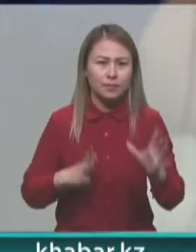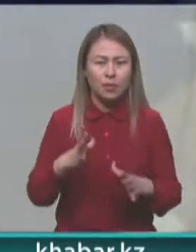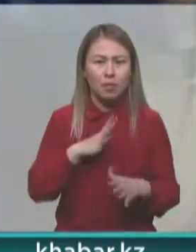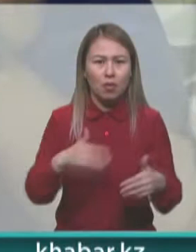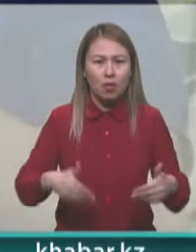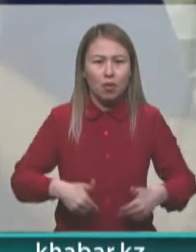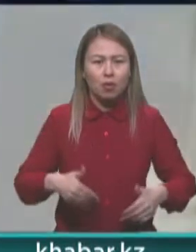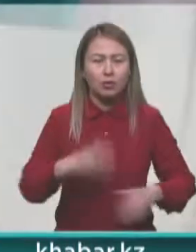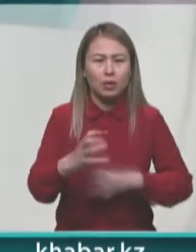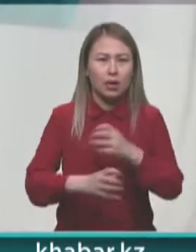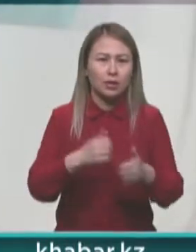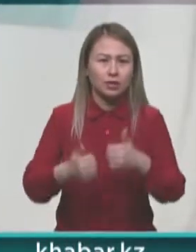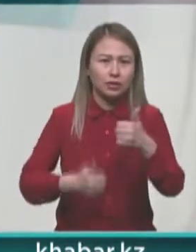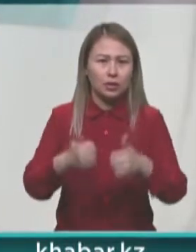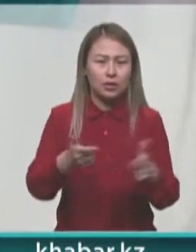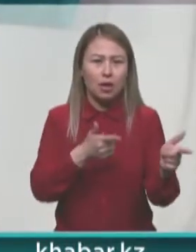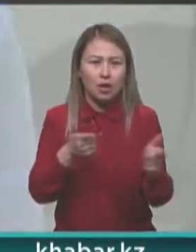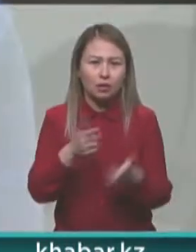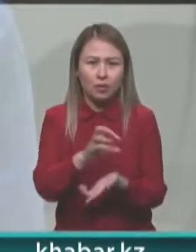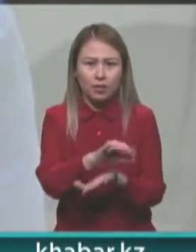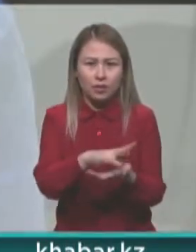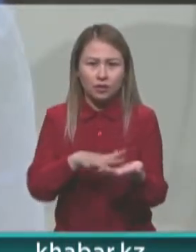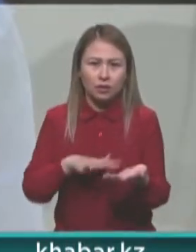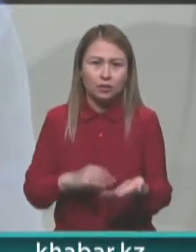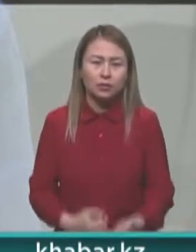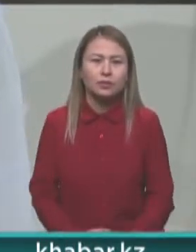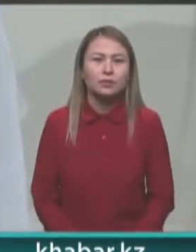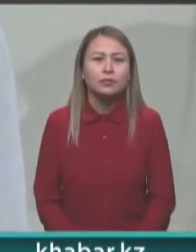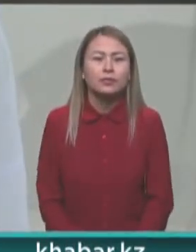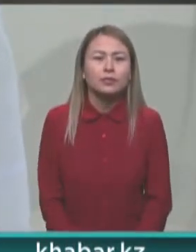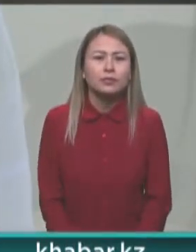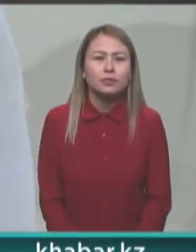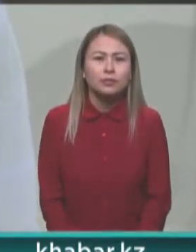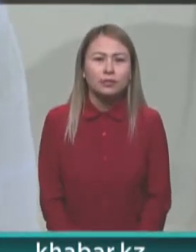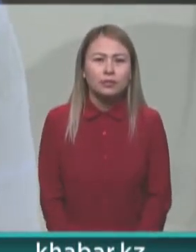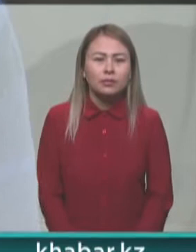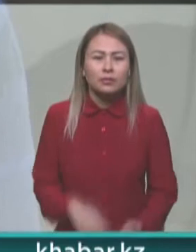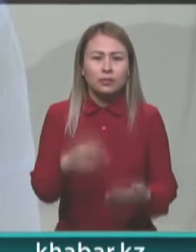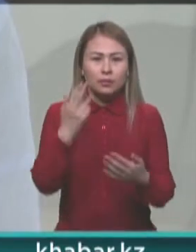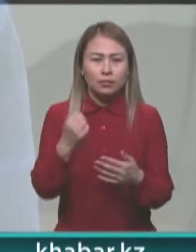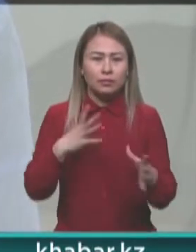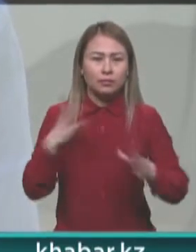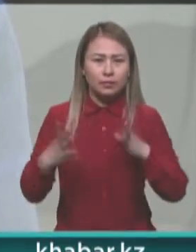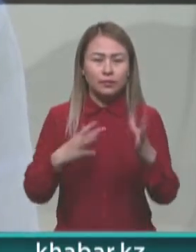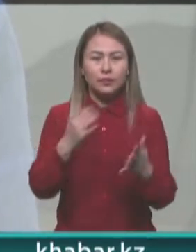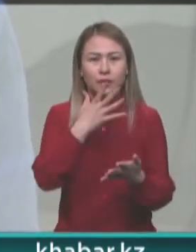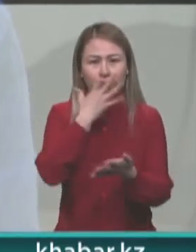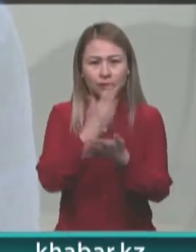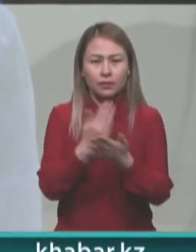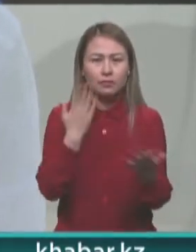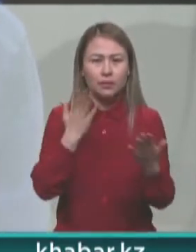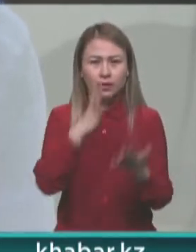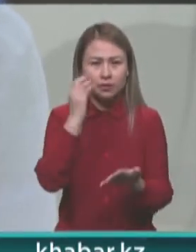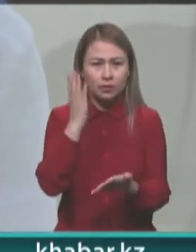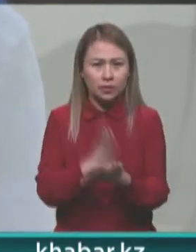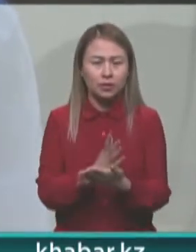Голландияда өтетін халықаралық жарысқа дайындығын жалғастырмақ. Үйде заниматься етеміз, әрине. Тренажерларымыз бар,